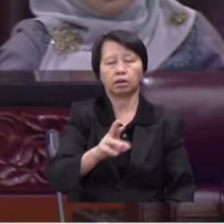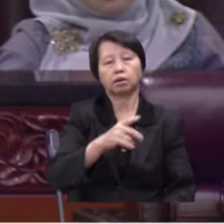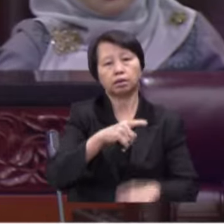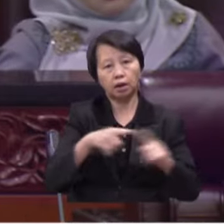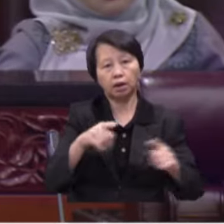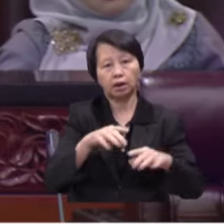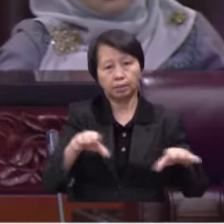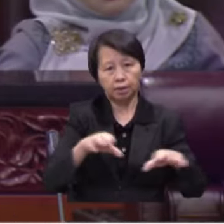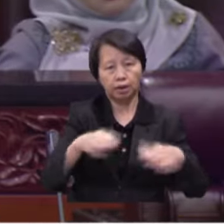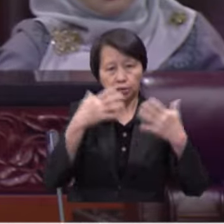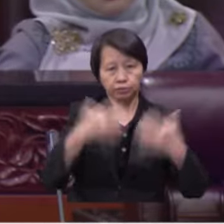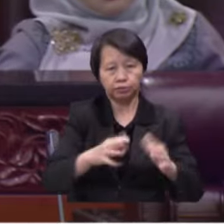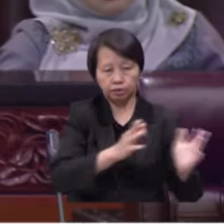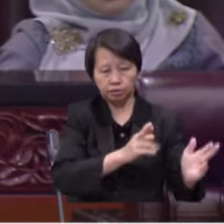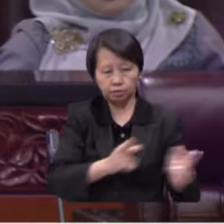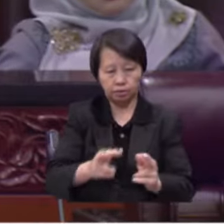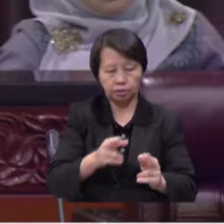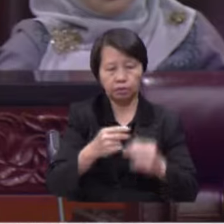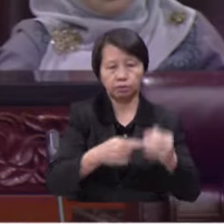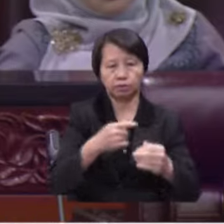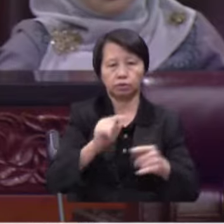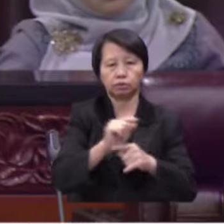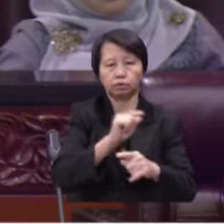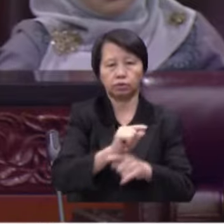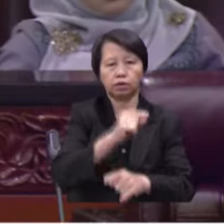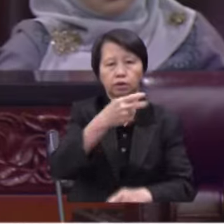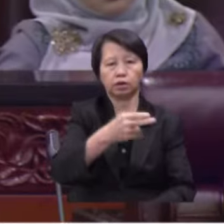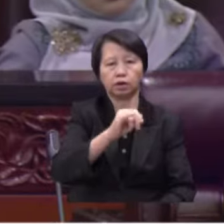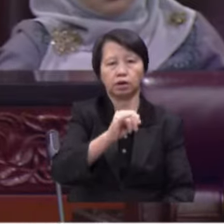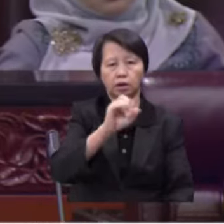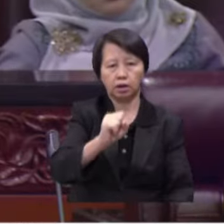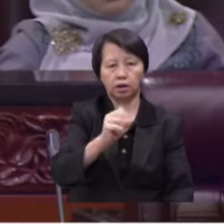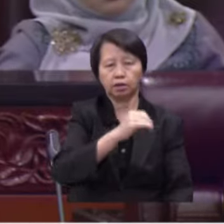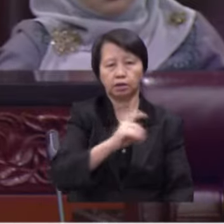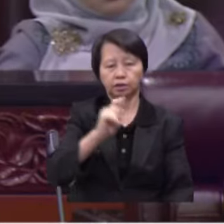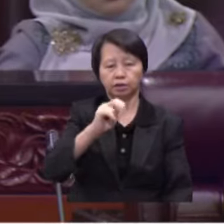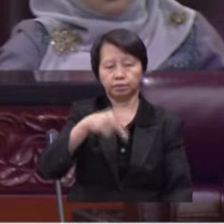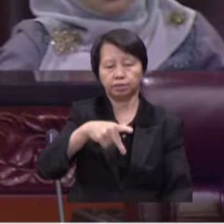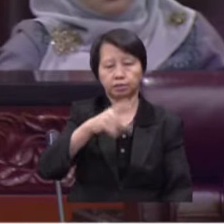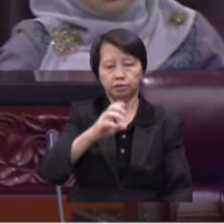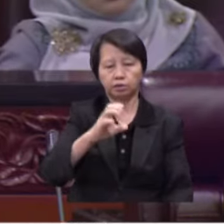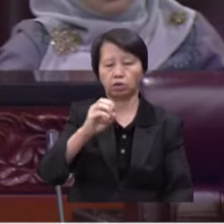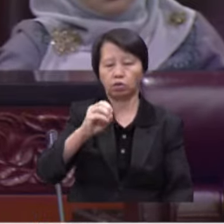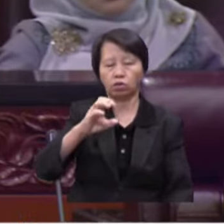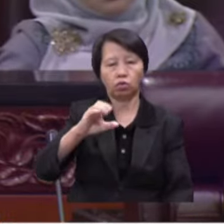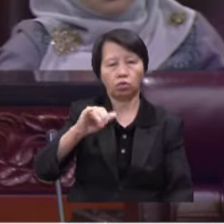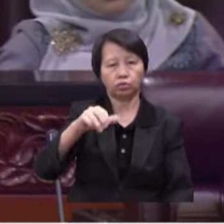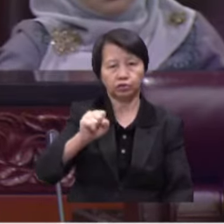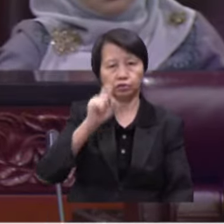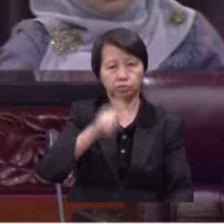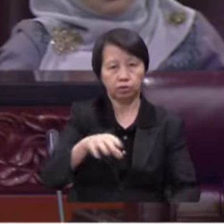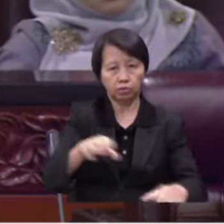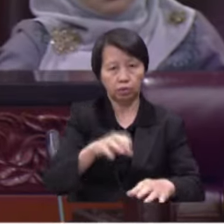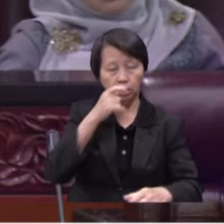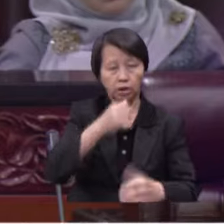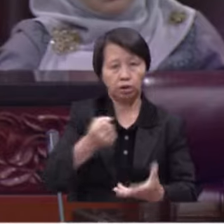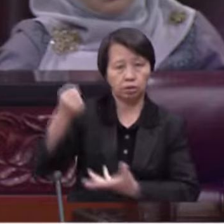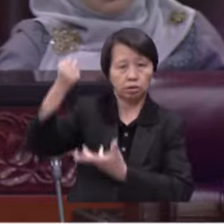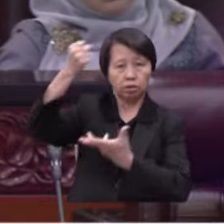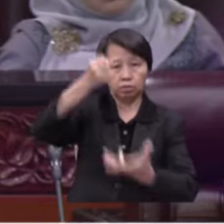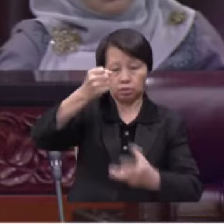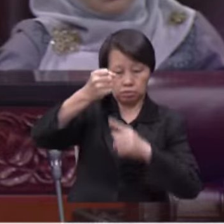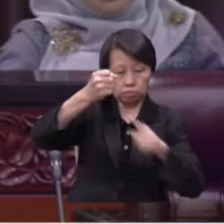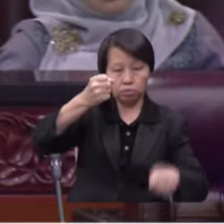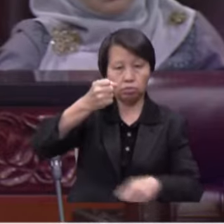pelaksanaan yang telah dirancang berkenaan tentang penggunaan esai es dan juga divisi ocis perlu dilaksanakan memandangkan peruntukan tersebut